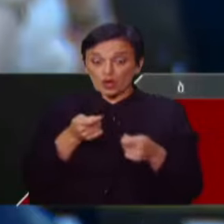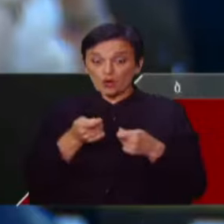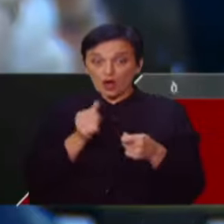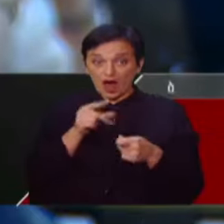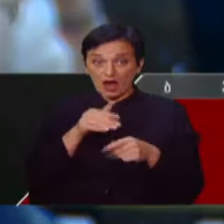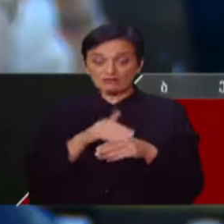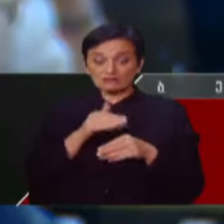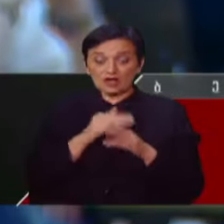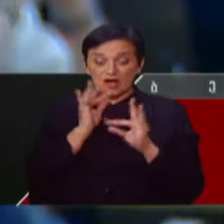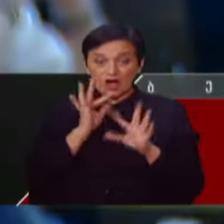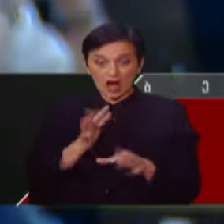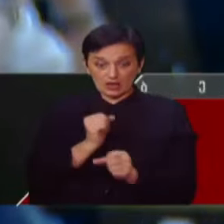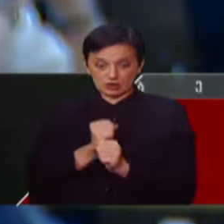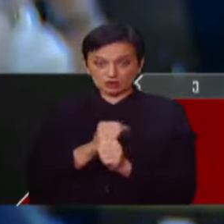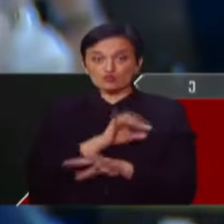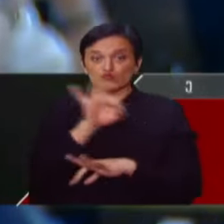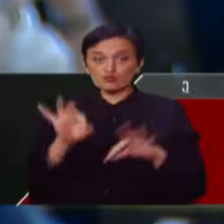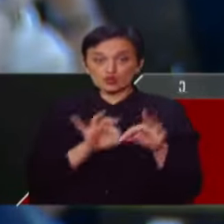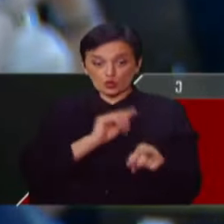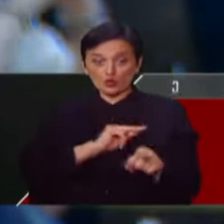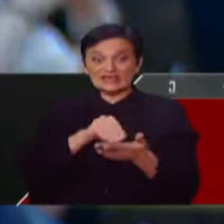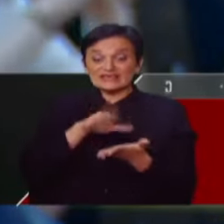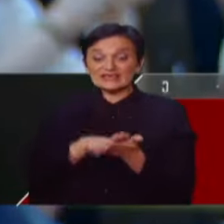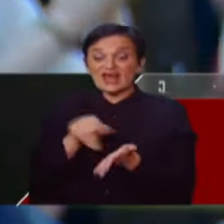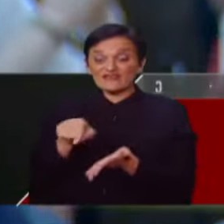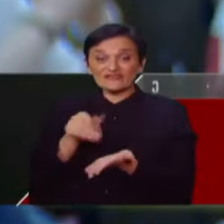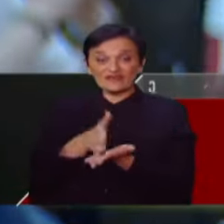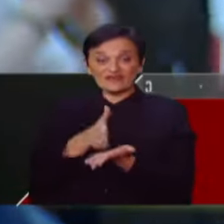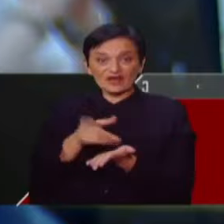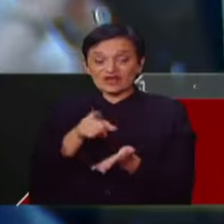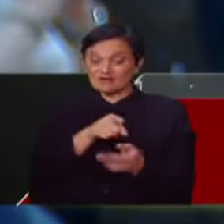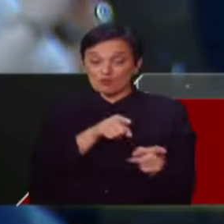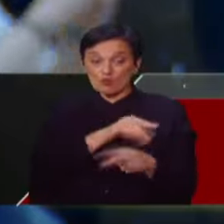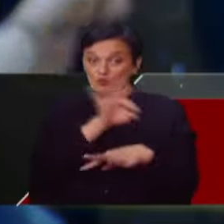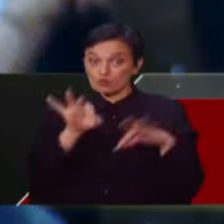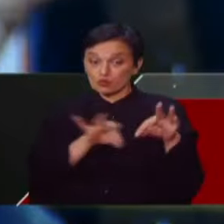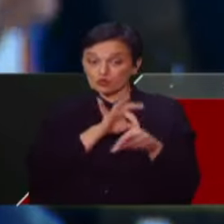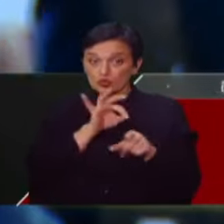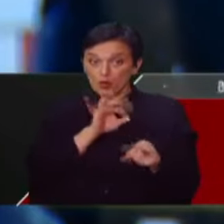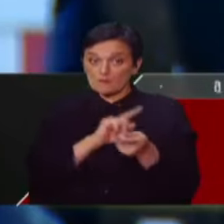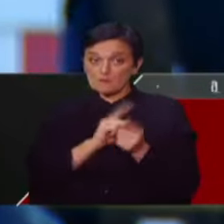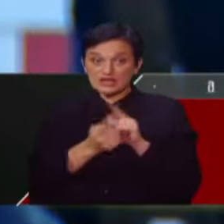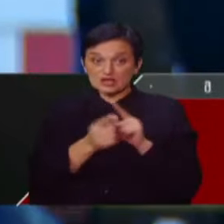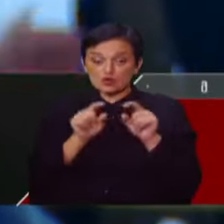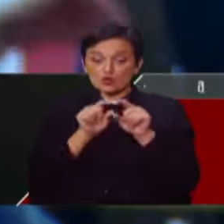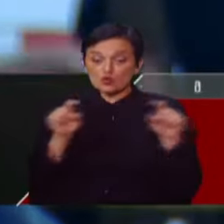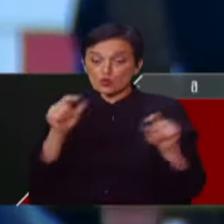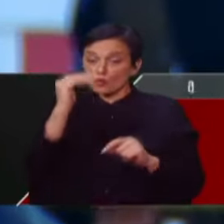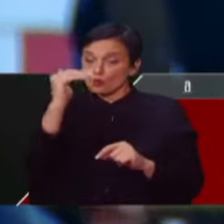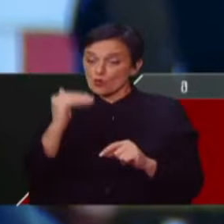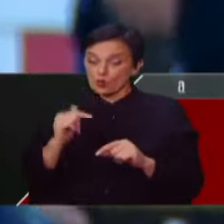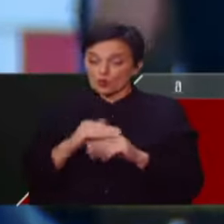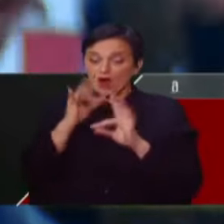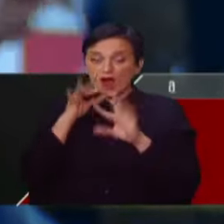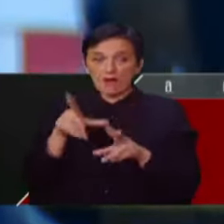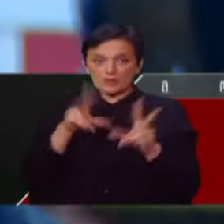განხორციელება იმ პროექტზე იმუშავა, რომელიც რეგისტრირებული. ეს პროექტი კი პირიქით ისეთი მუხლების ამნისტიას ითვალისწინებს,